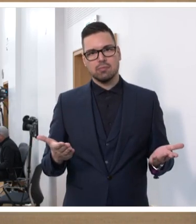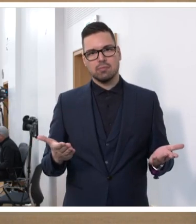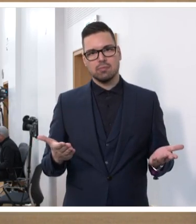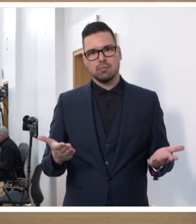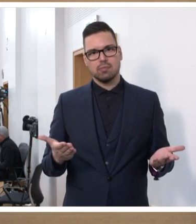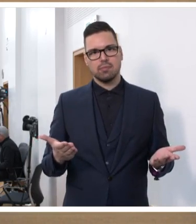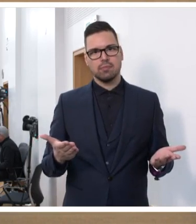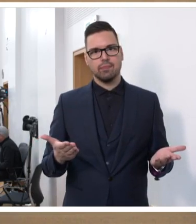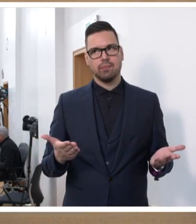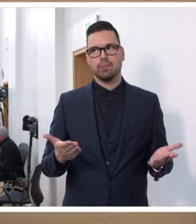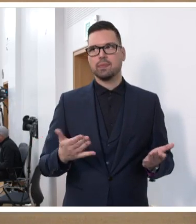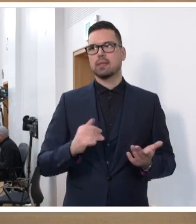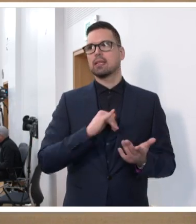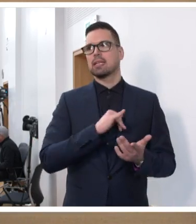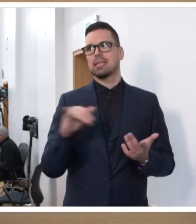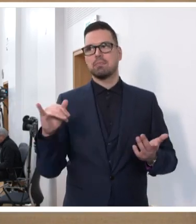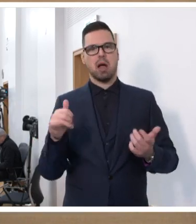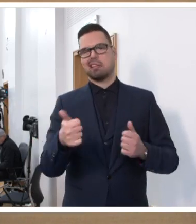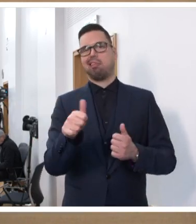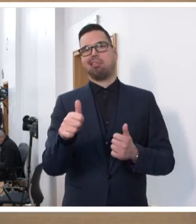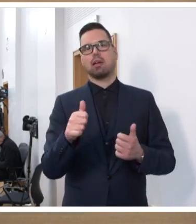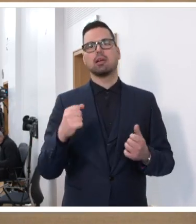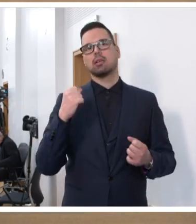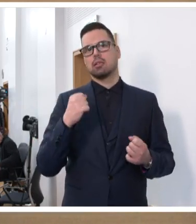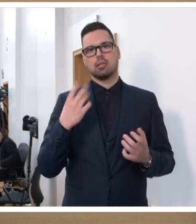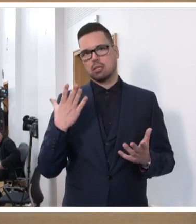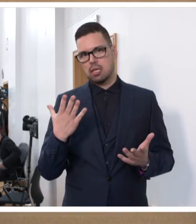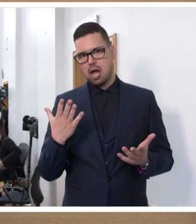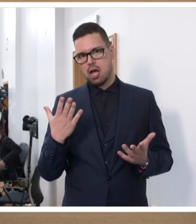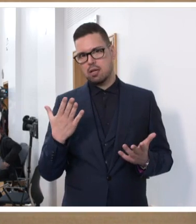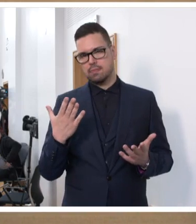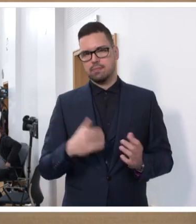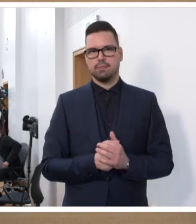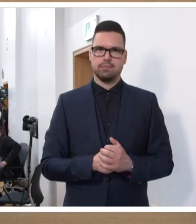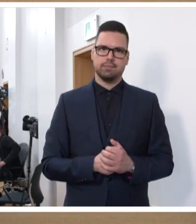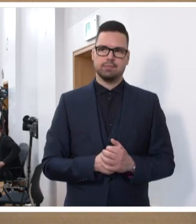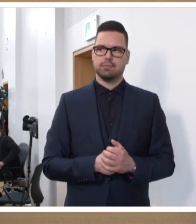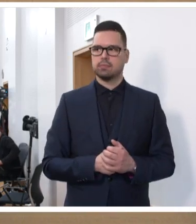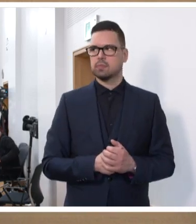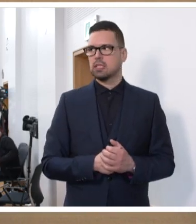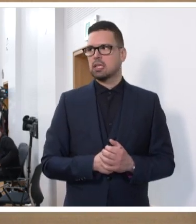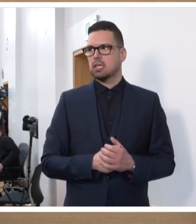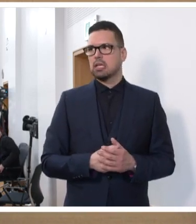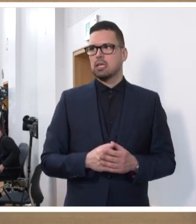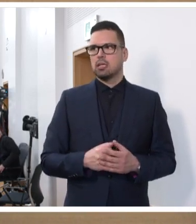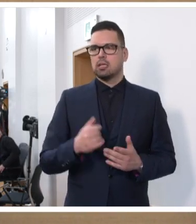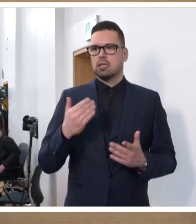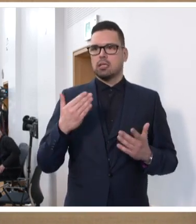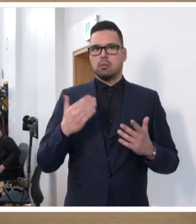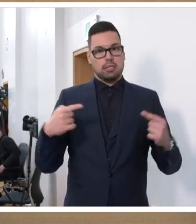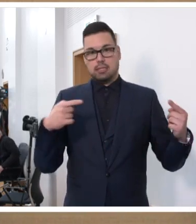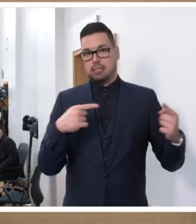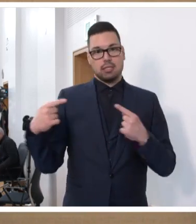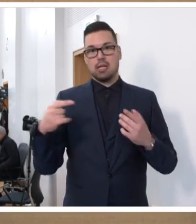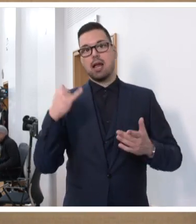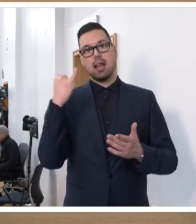gewisse Unschärfe sein wird und auch sein muss, wird sich nicht gänzlich verhindern lassen. Aber gerade die eben durchdiskutierte